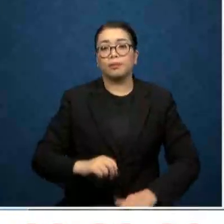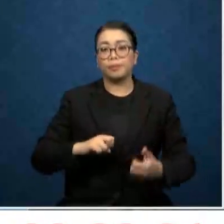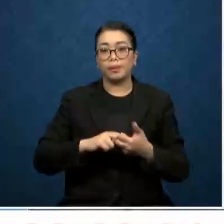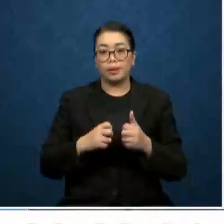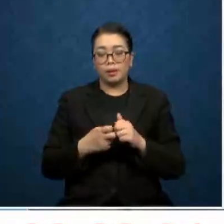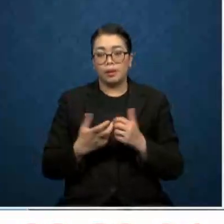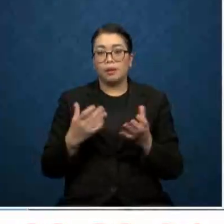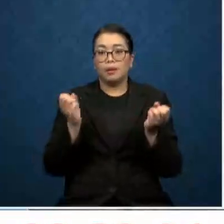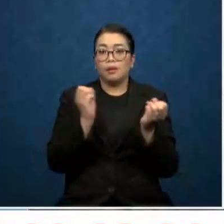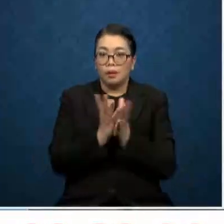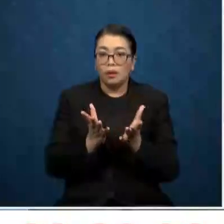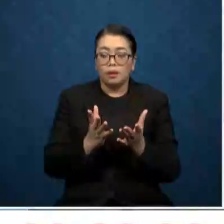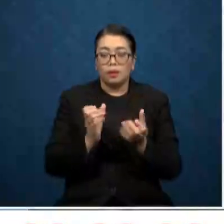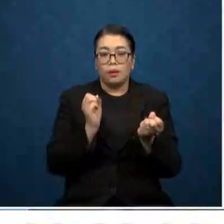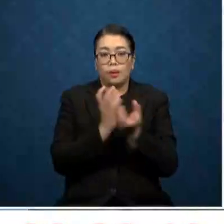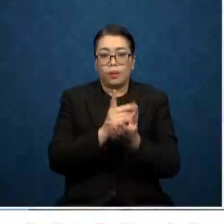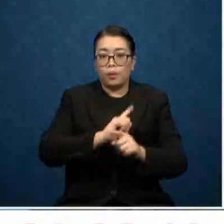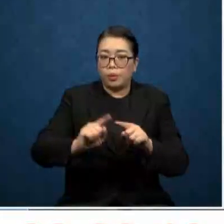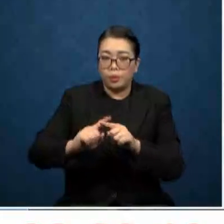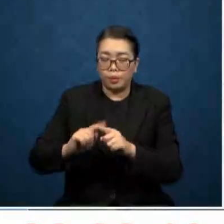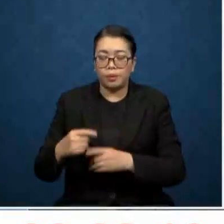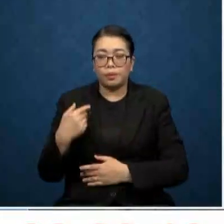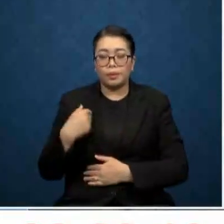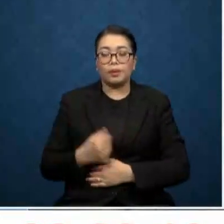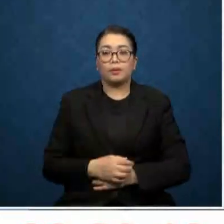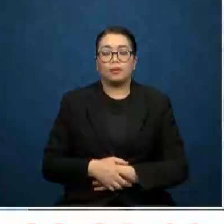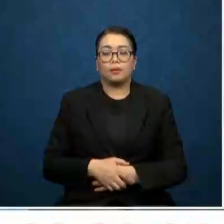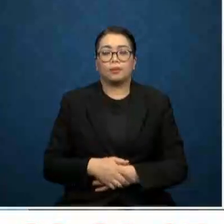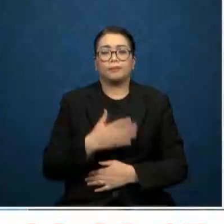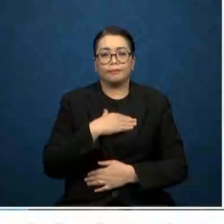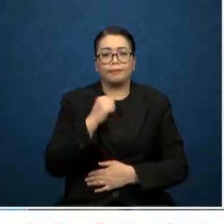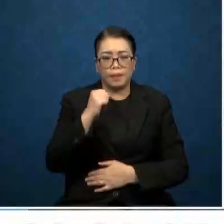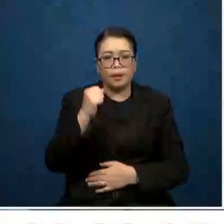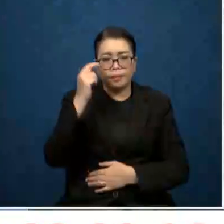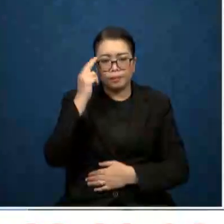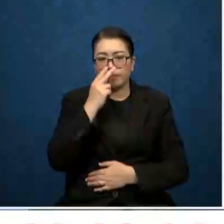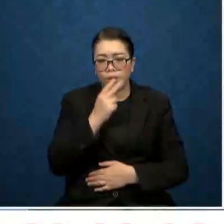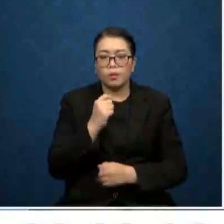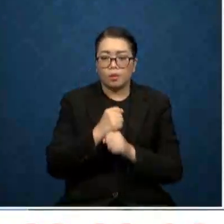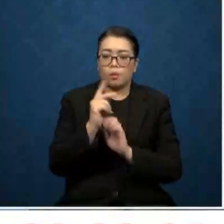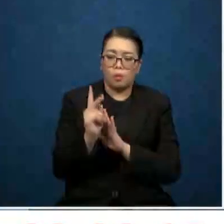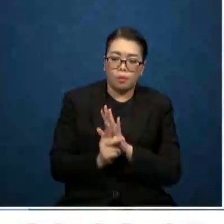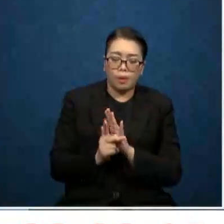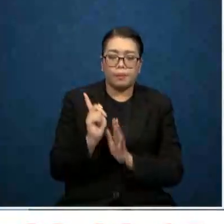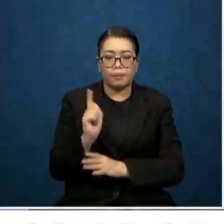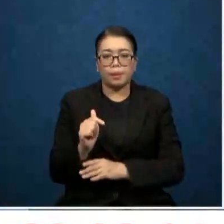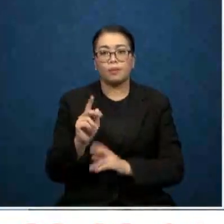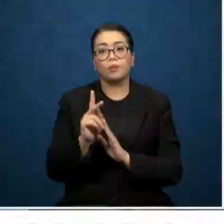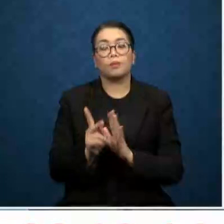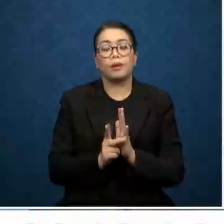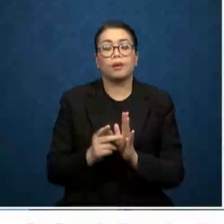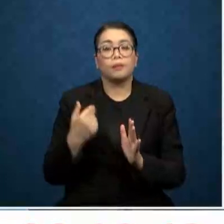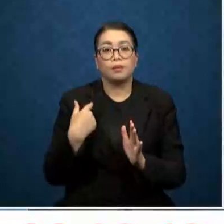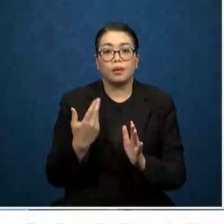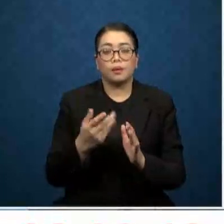มันมีแต่จะเกิดผลเสียตามมามากมายผมก็พยายามที่จะไปดูว่าเอ๊ะมันมีกฎหมายที่เป็นแม่บทโดยเฉพาะอย่าง